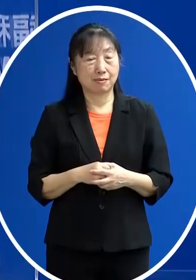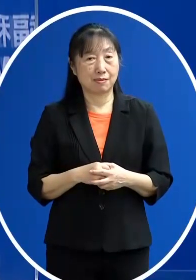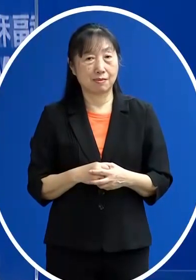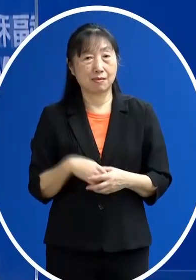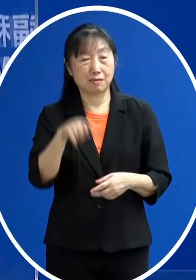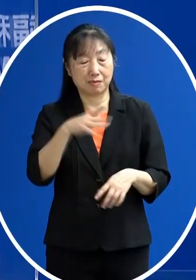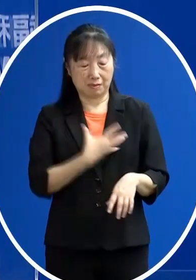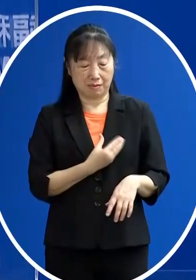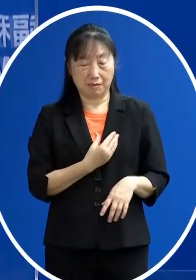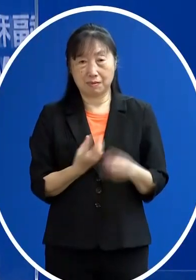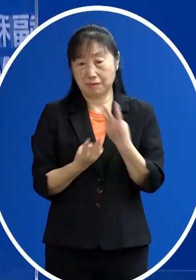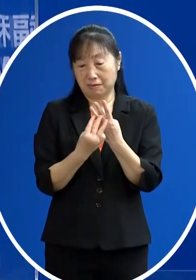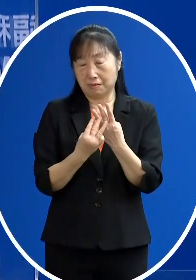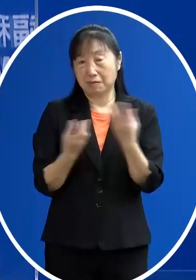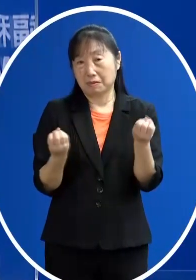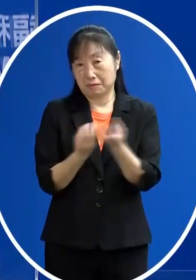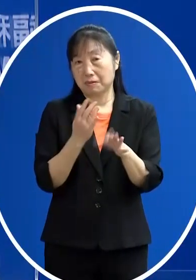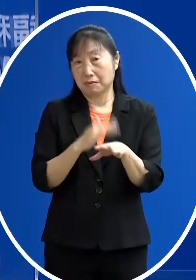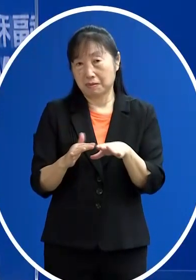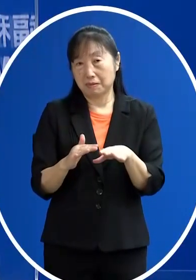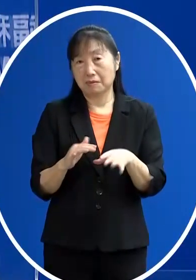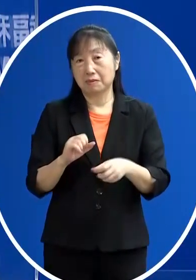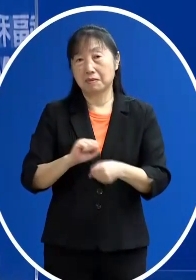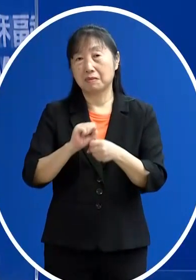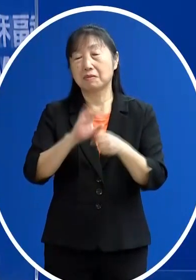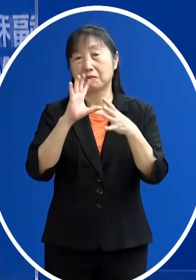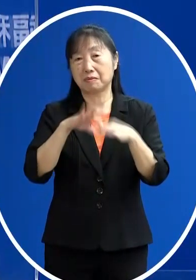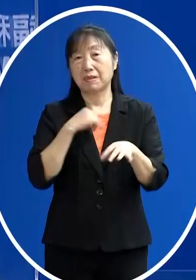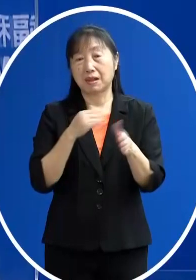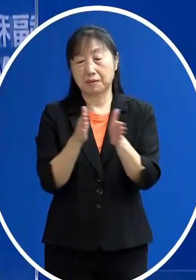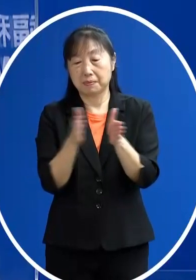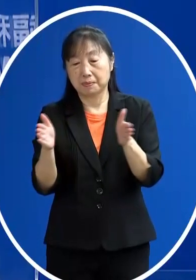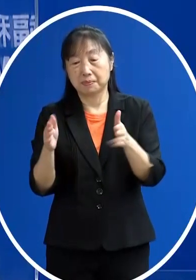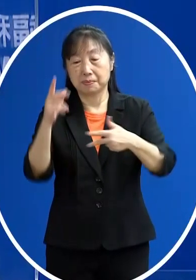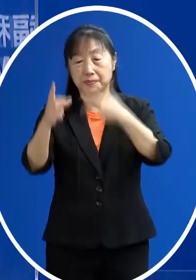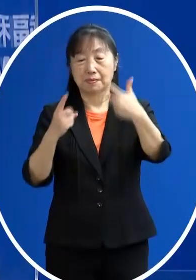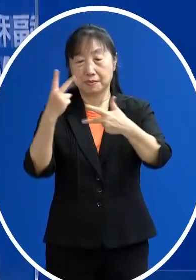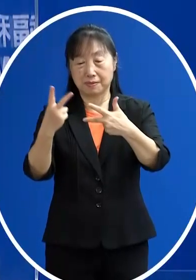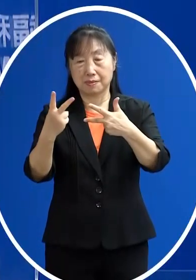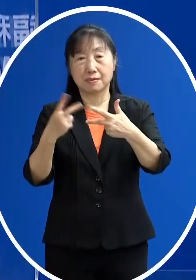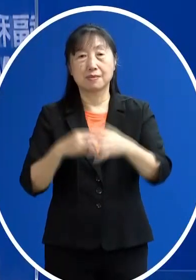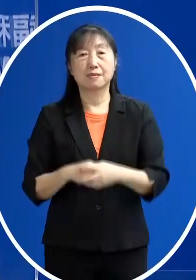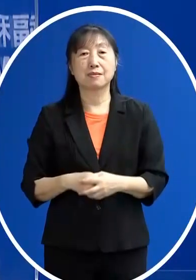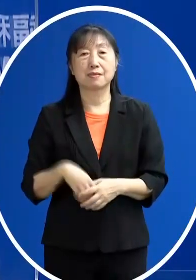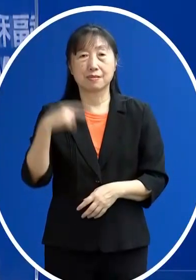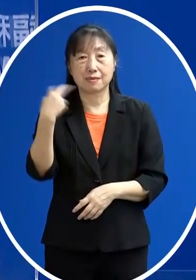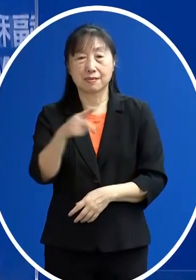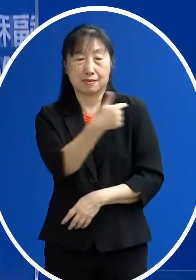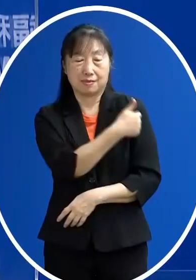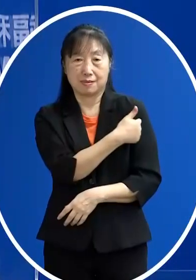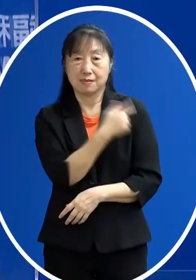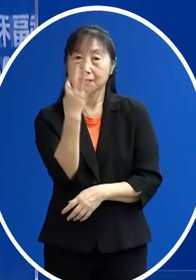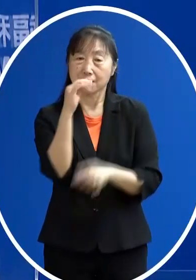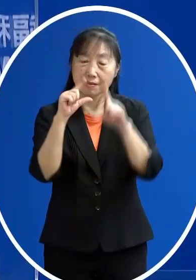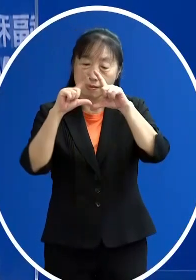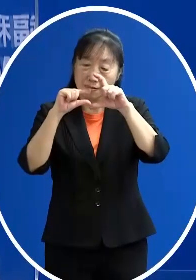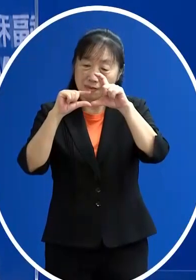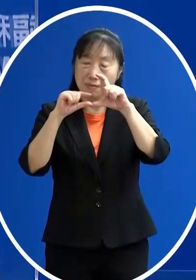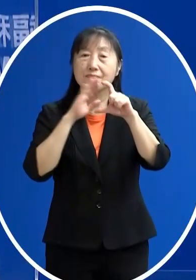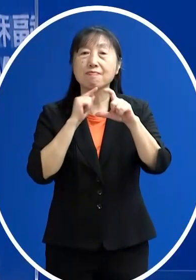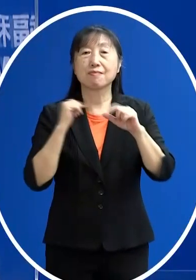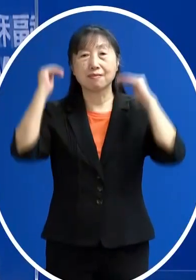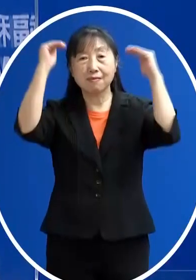心肌炎的一个发生率较高哦，所以将间隔拉到12周。那另外接种剂量的部分，是成